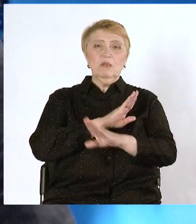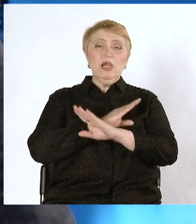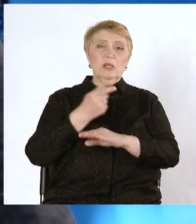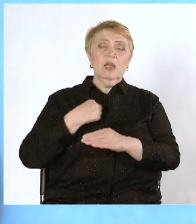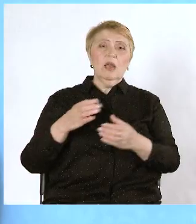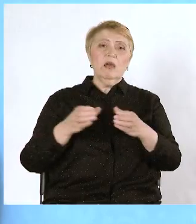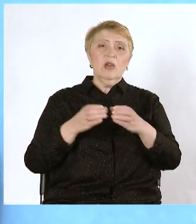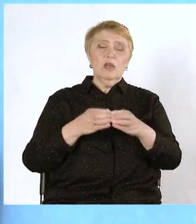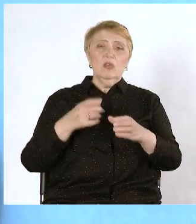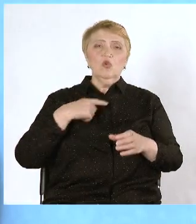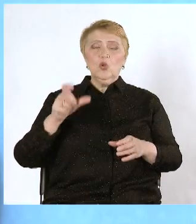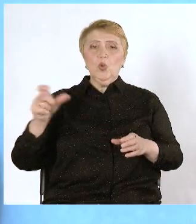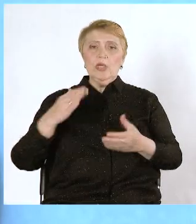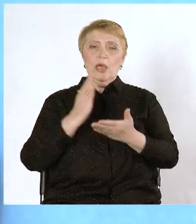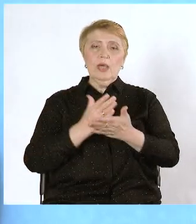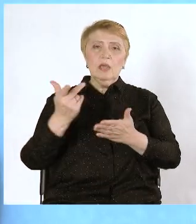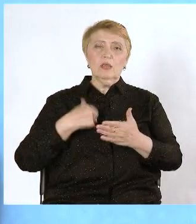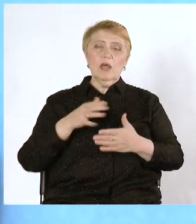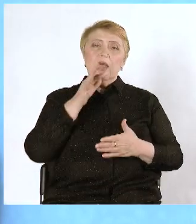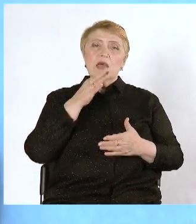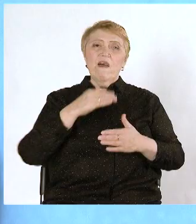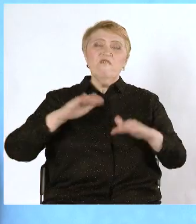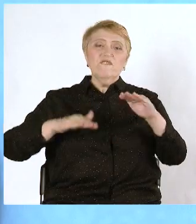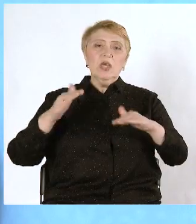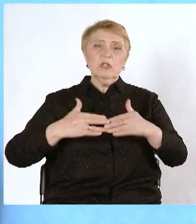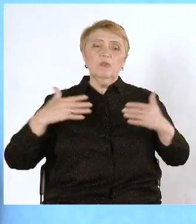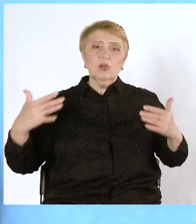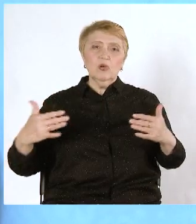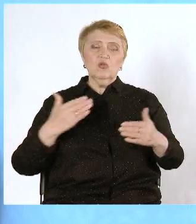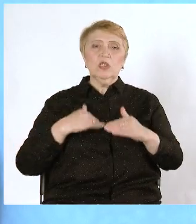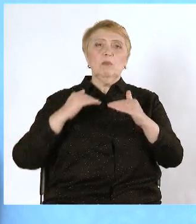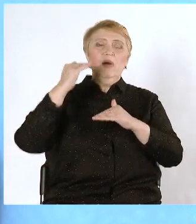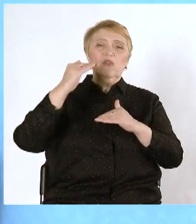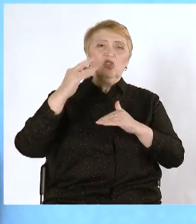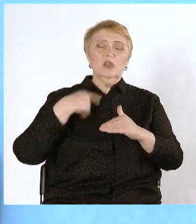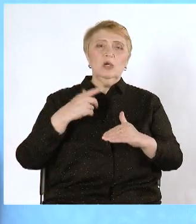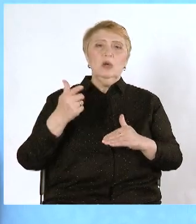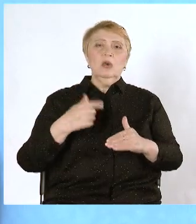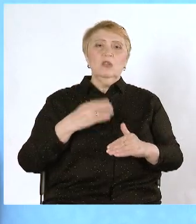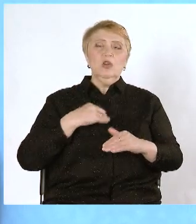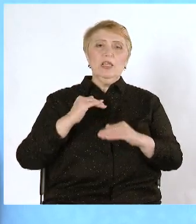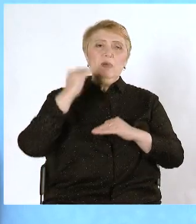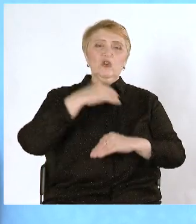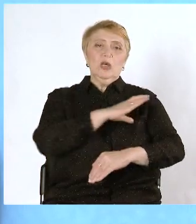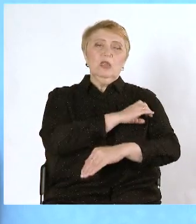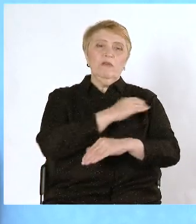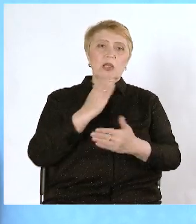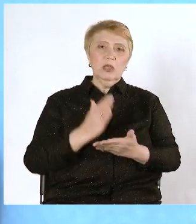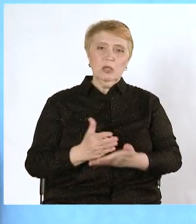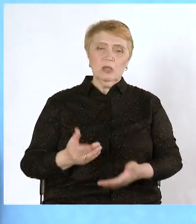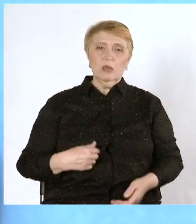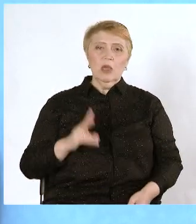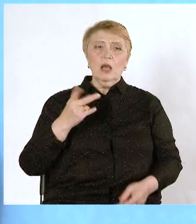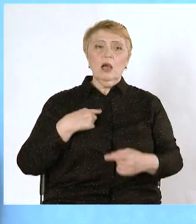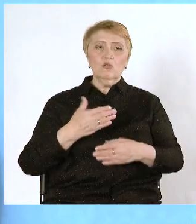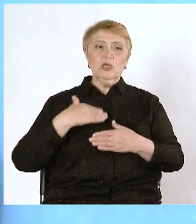есть избыточный вес у них повышенный уровень холестерина повышен уровень артериального давления и уже как